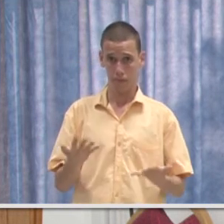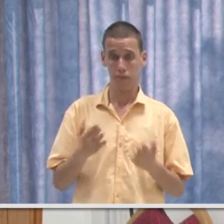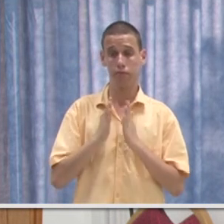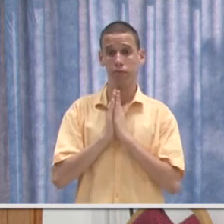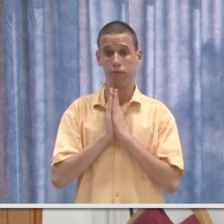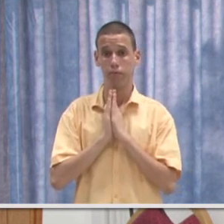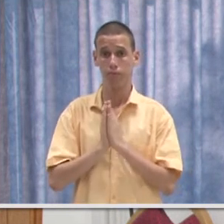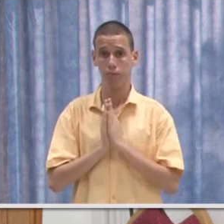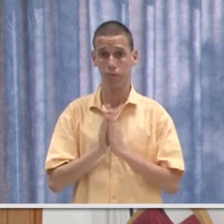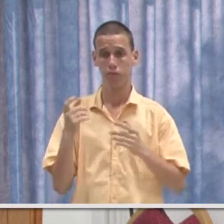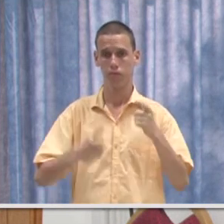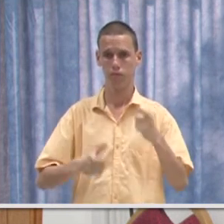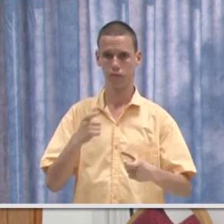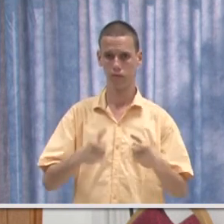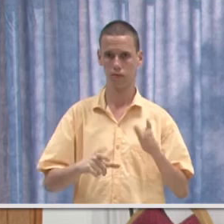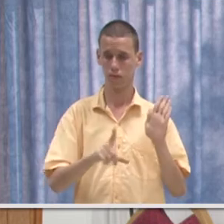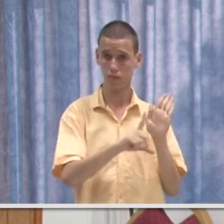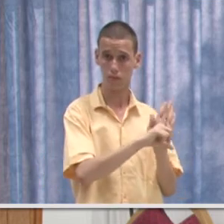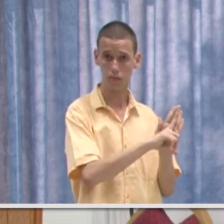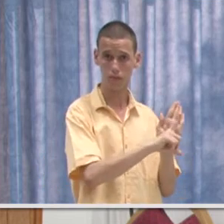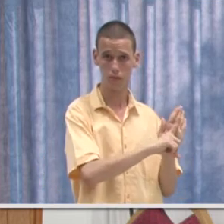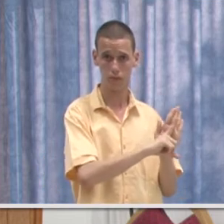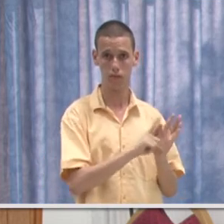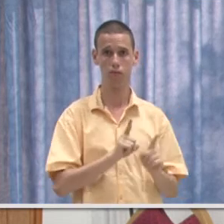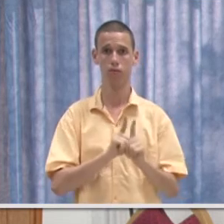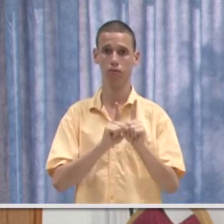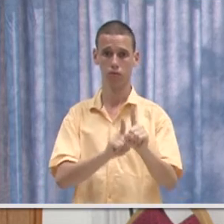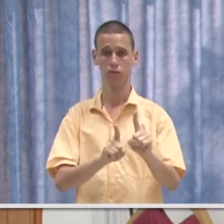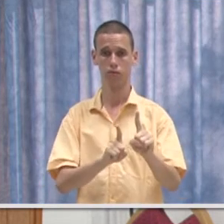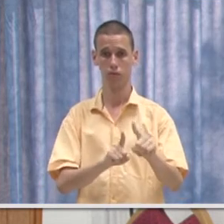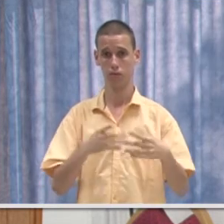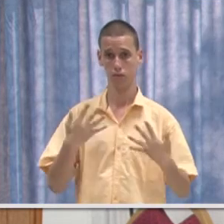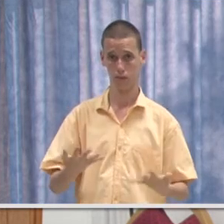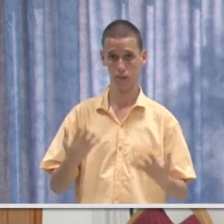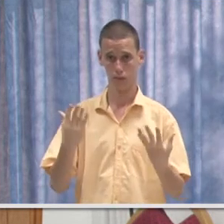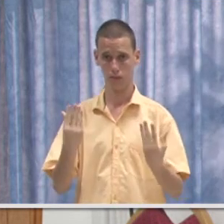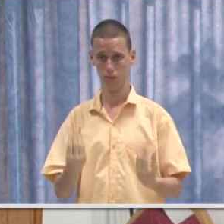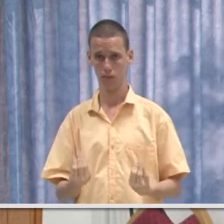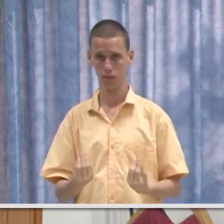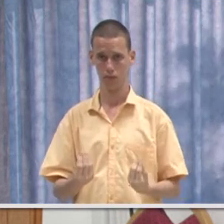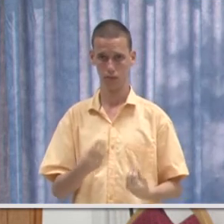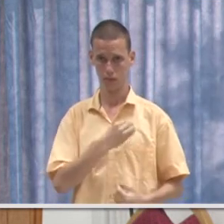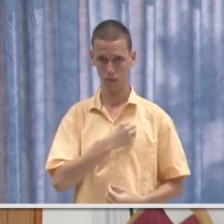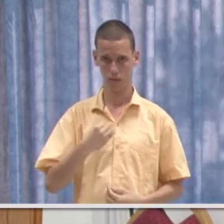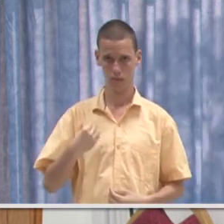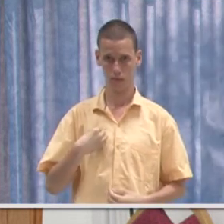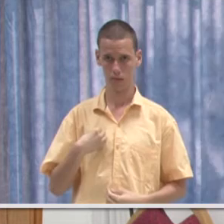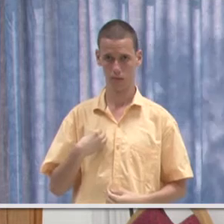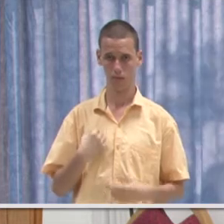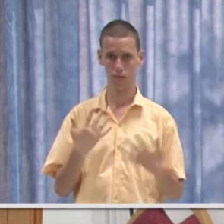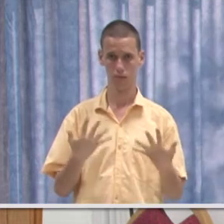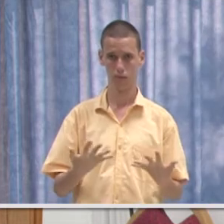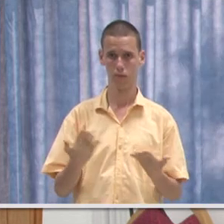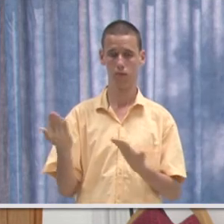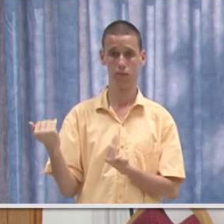comme on est une quantité de monde il demande nous pour voir spécialiste plus bonnet. Mais sa bonne nurse qui peut travailler avec